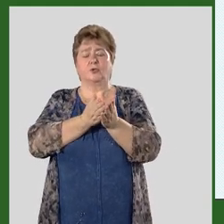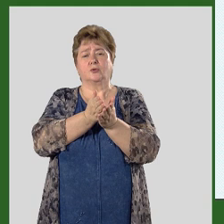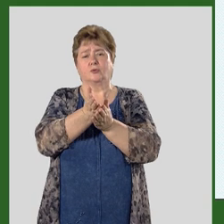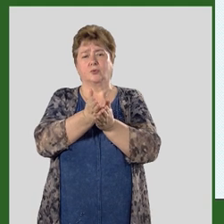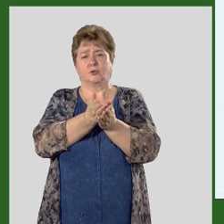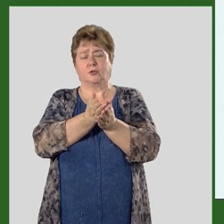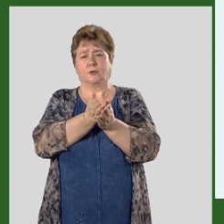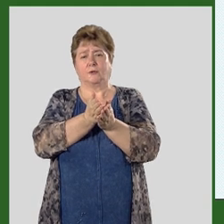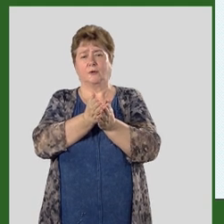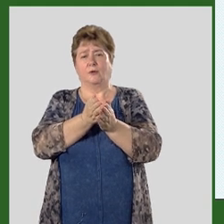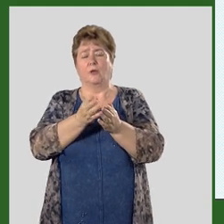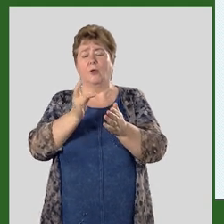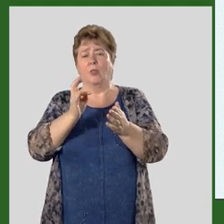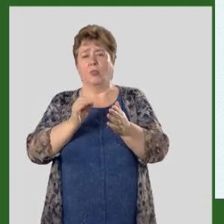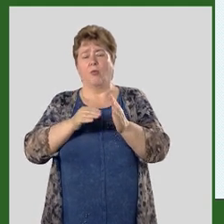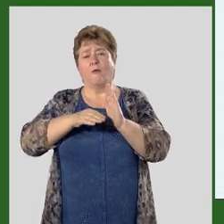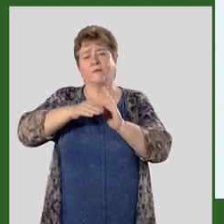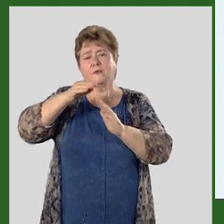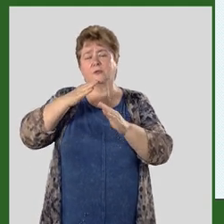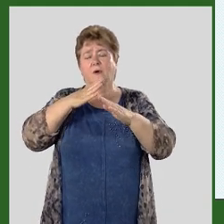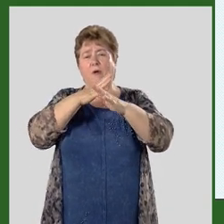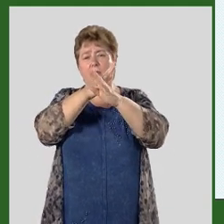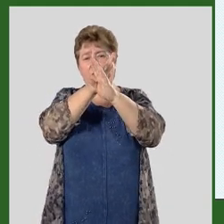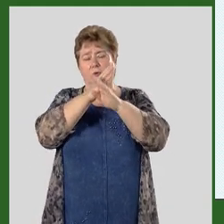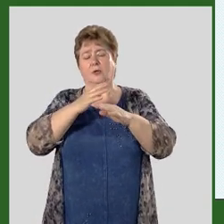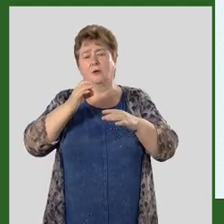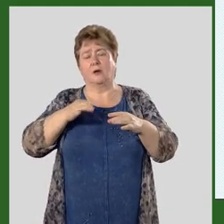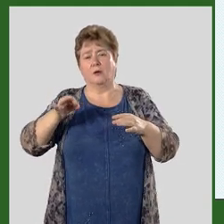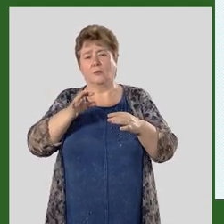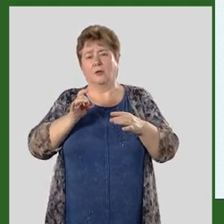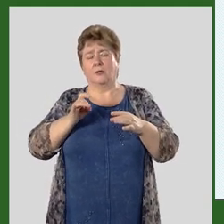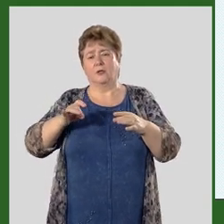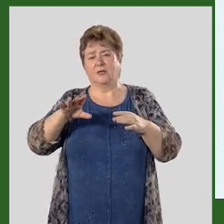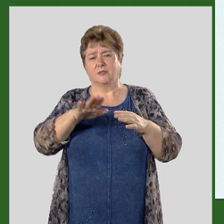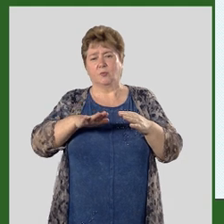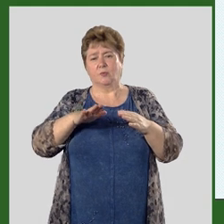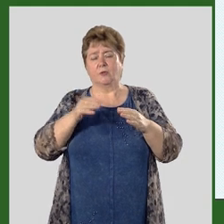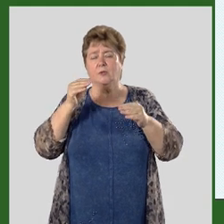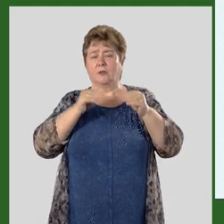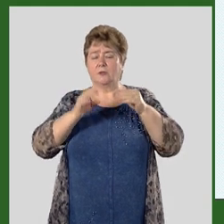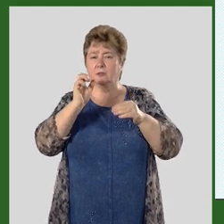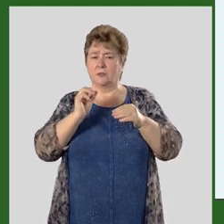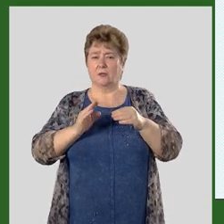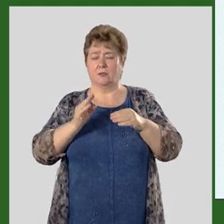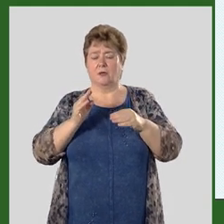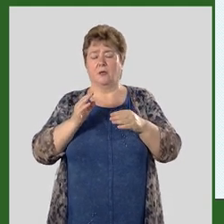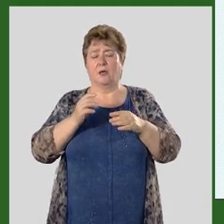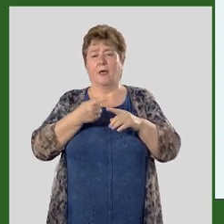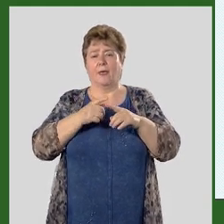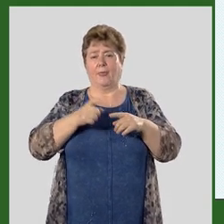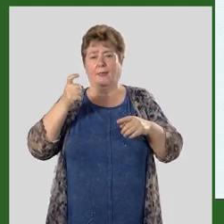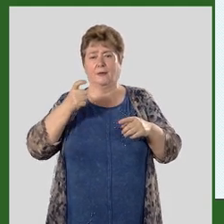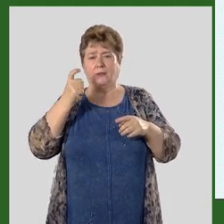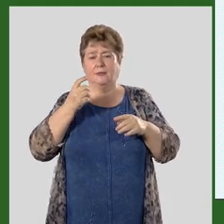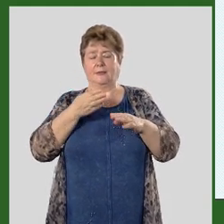служащие. Однако в высокогорных районах республики социальный состав населения – это